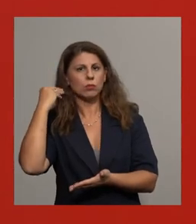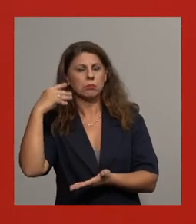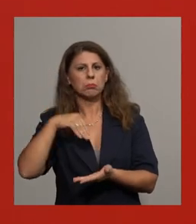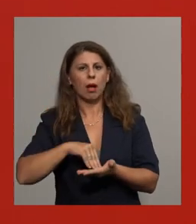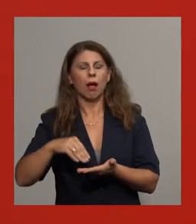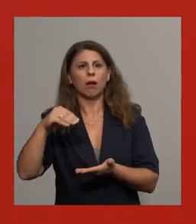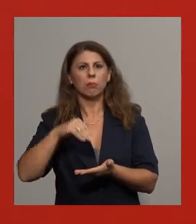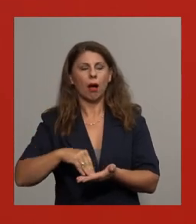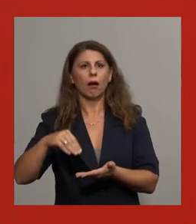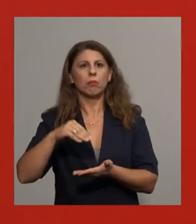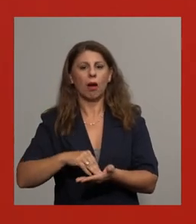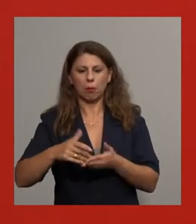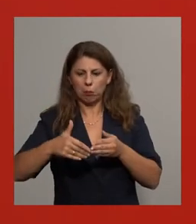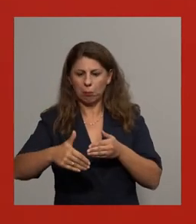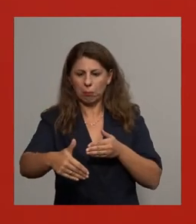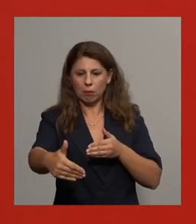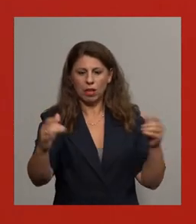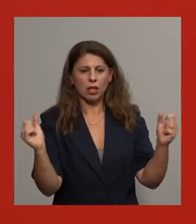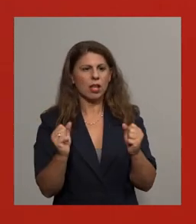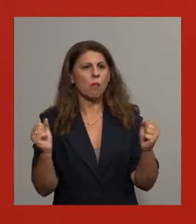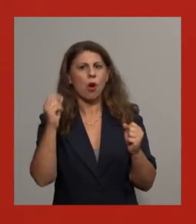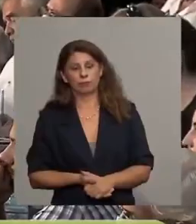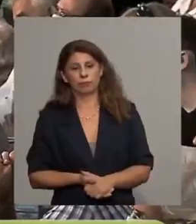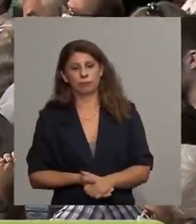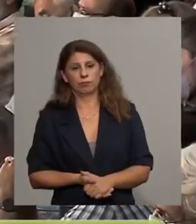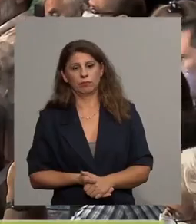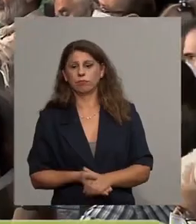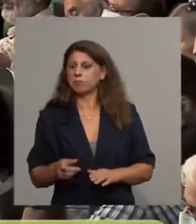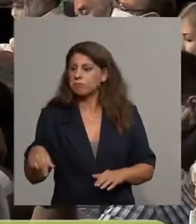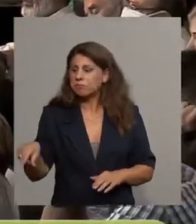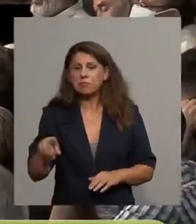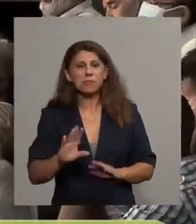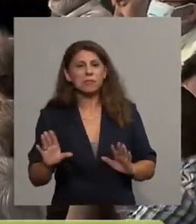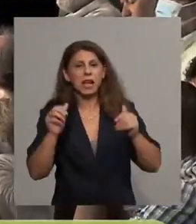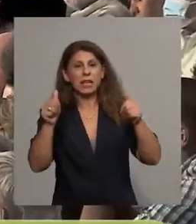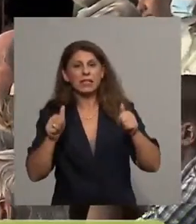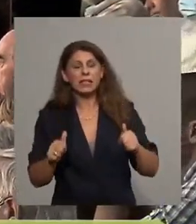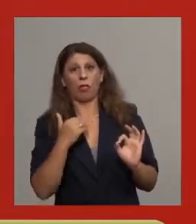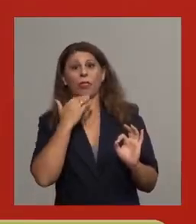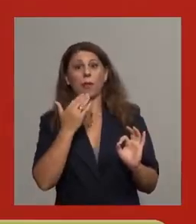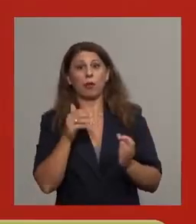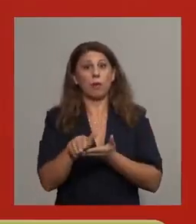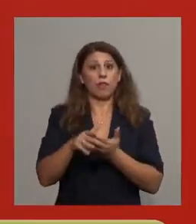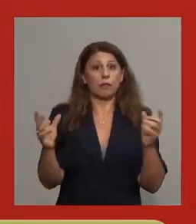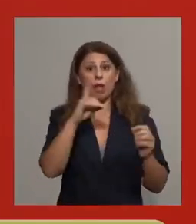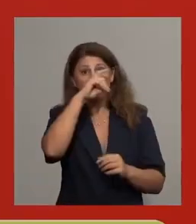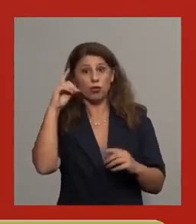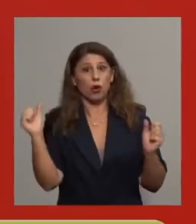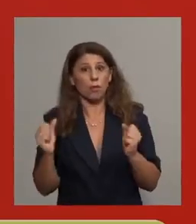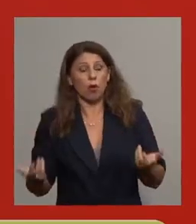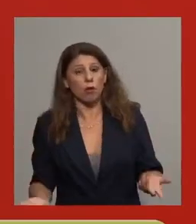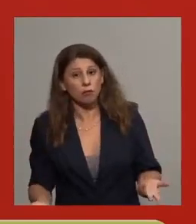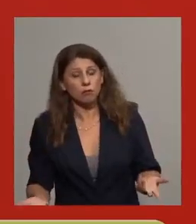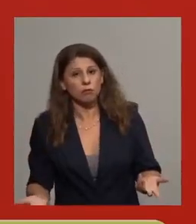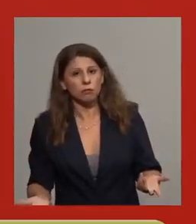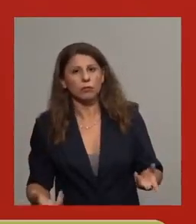δύσκολο χειμώνα που έρχεται σαν να πρόκειται για κάποιο φυσικό φαινόμενο που δεν μπορούμε να το αποφύγουμε. Η κυβέρνηση